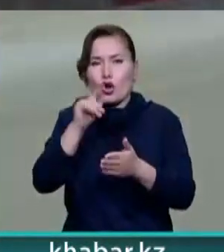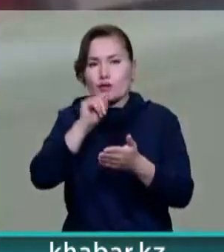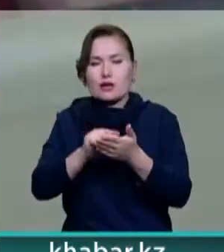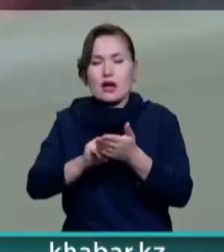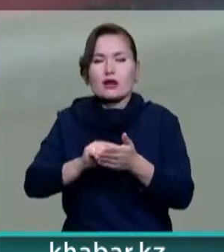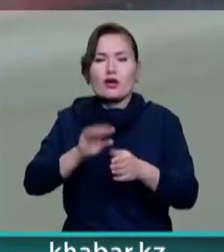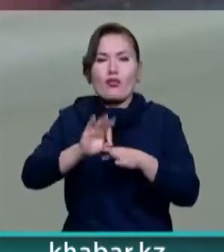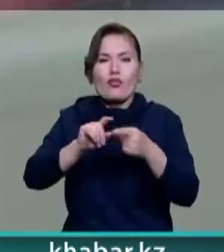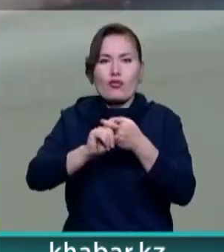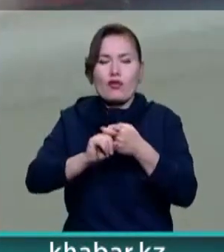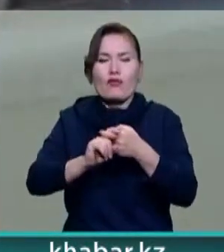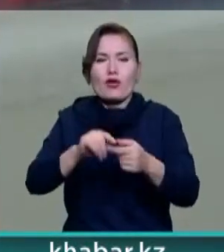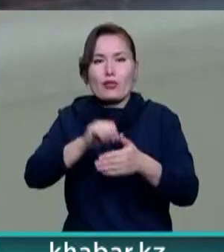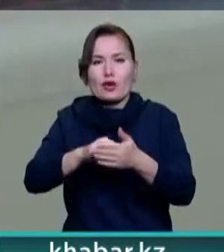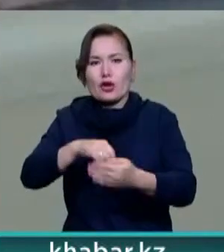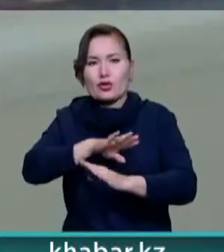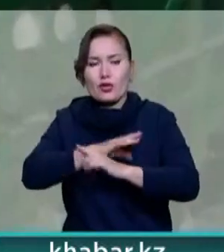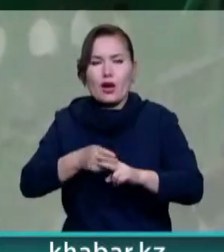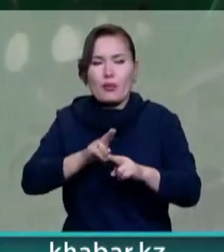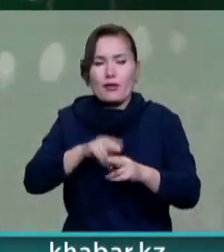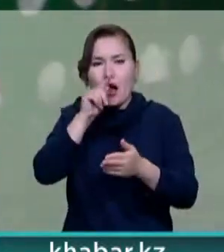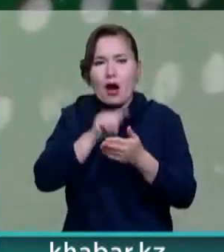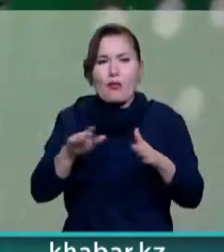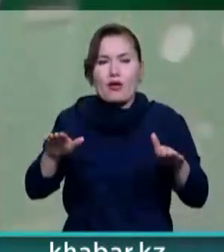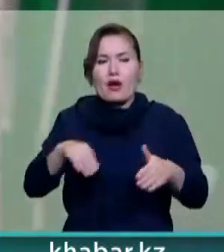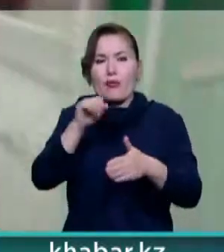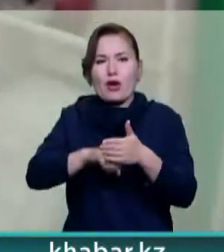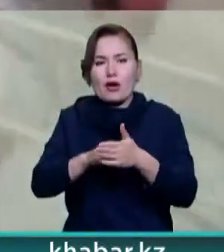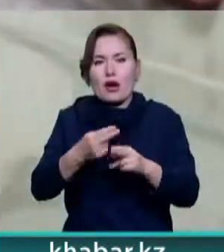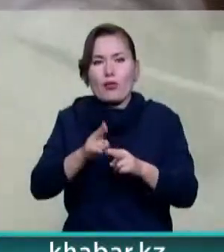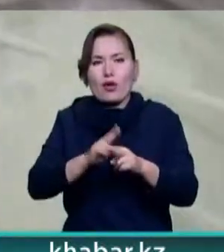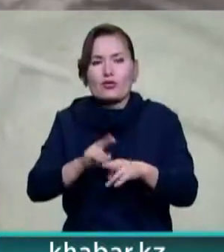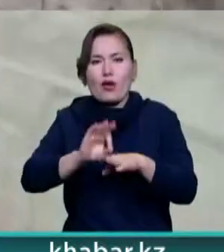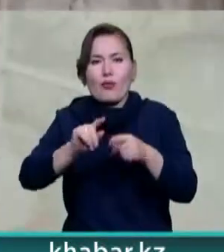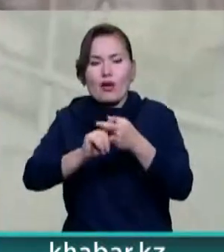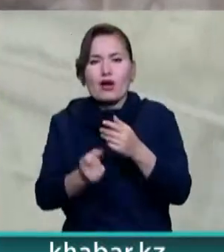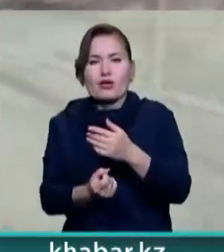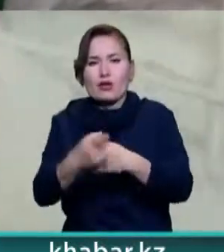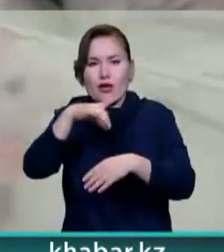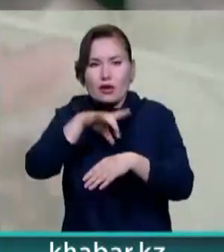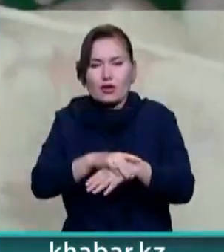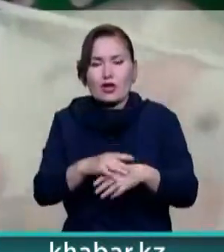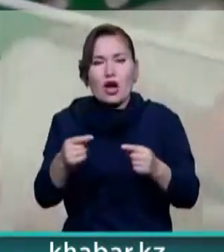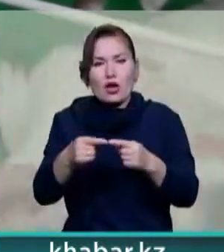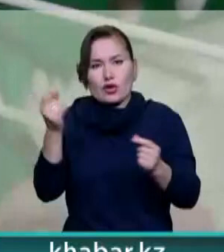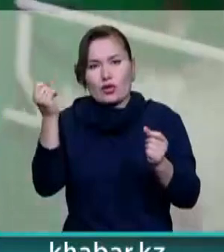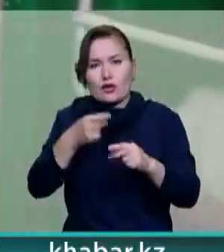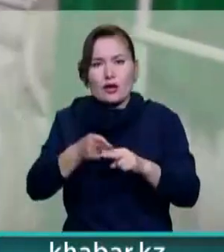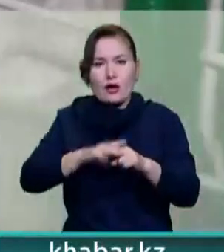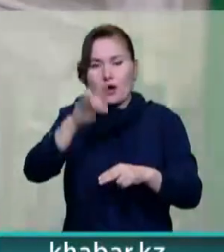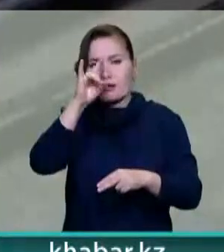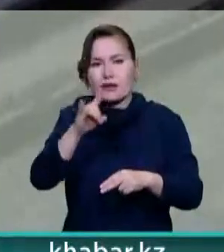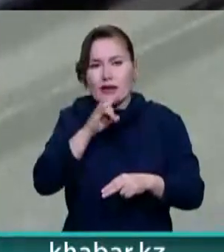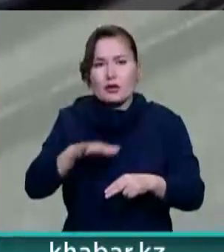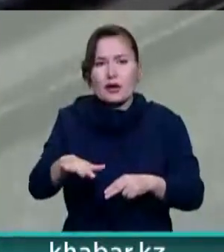тіркелген. Ұлттық анықтамалық орталық қанаттылардың қырылуының себебі жоғары патогенді құс тұмауы екенін анықтады. Ережеге